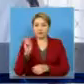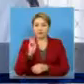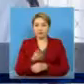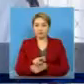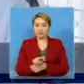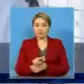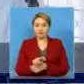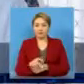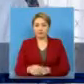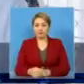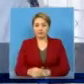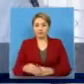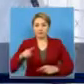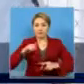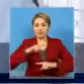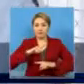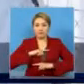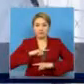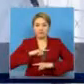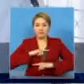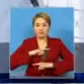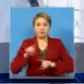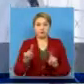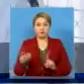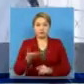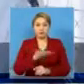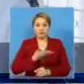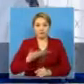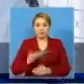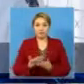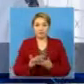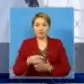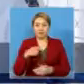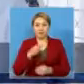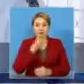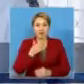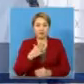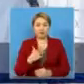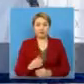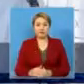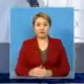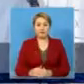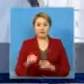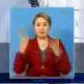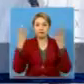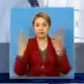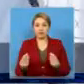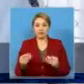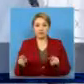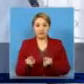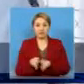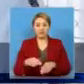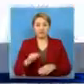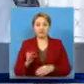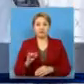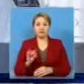вот к финалу, что мы отметили хорошую дату вот такими-то